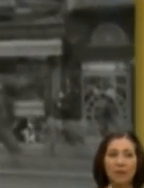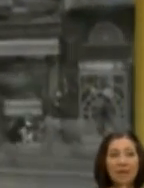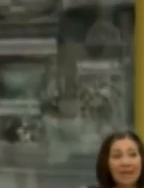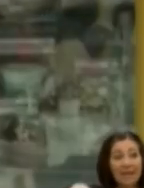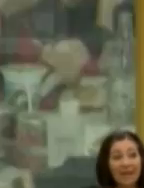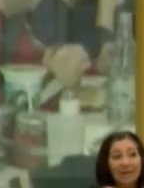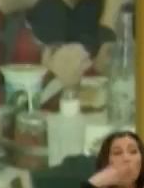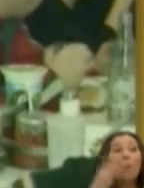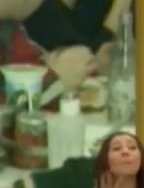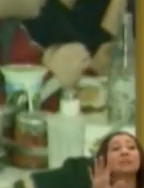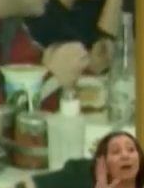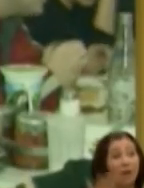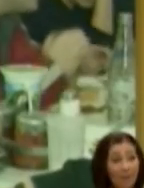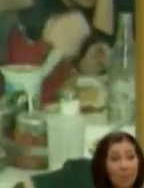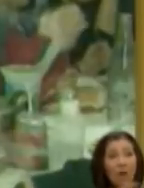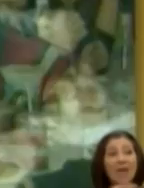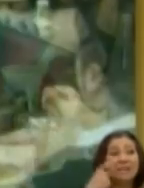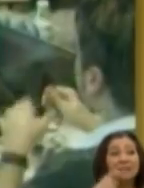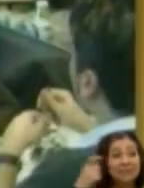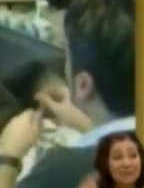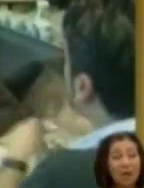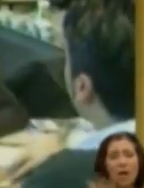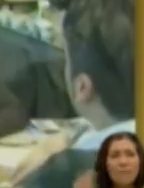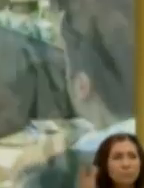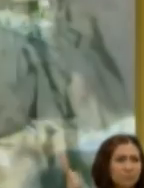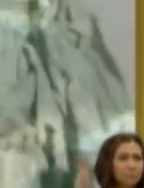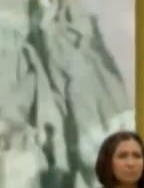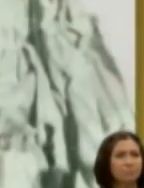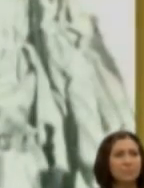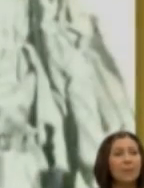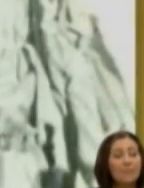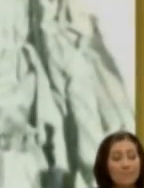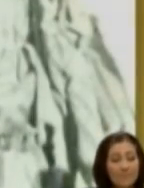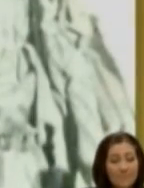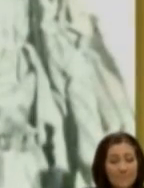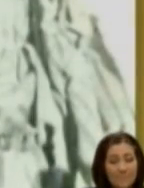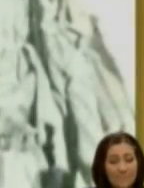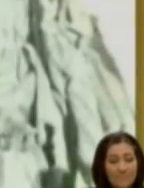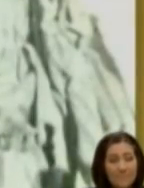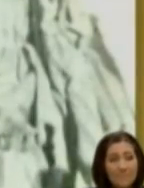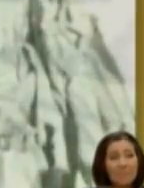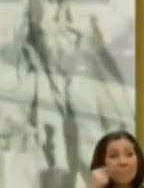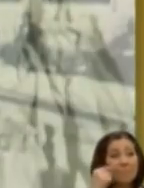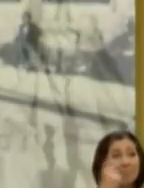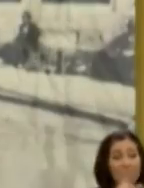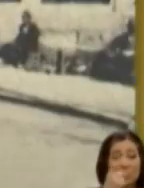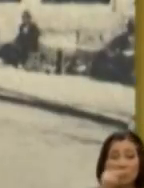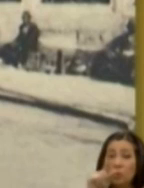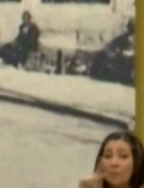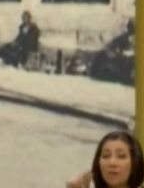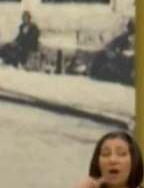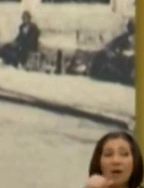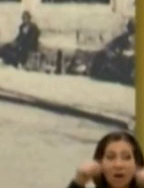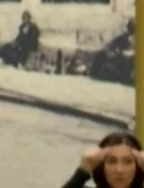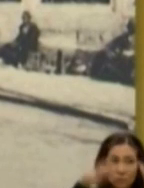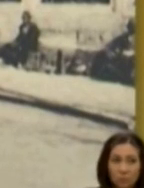kartı geçmemesine rağmen bu eski mekana ilgi her zaman büyüktür. Mehmet Seracettin Efendi 1911'de dedesiyle hac